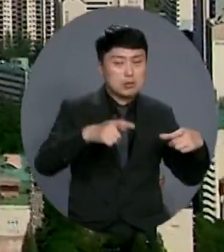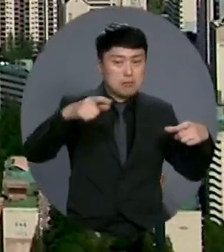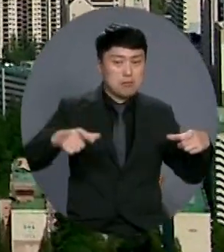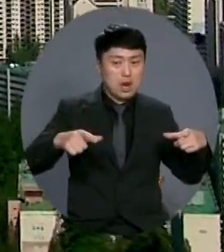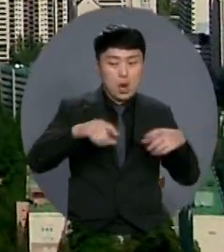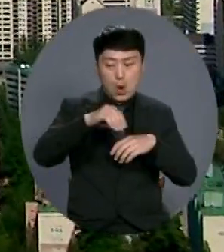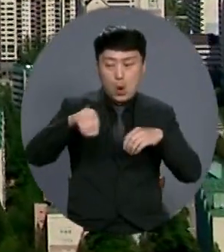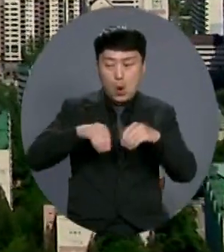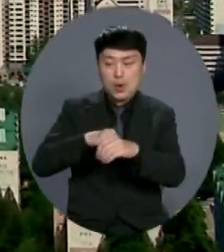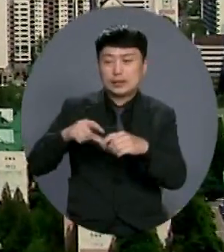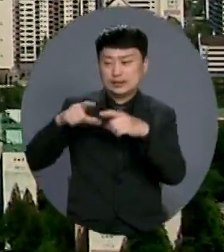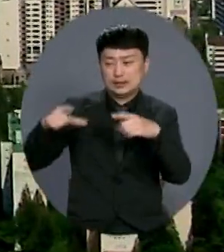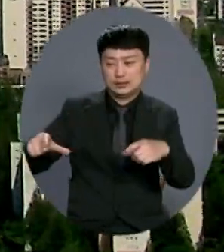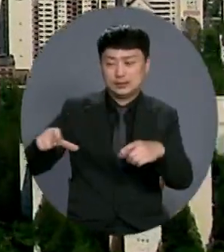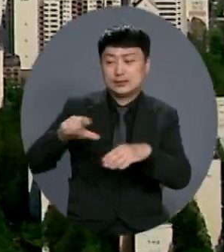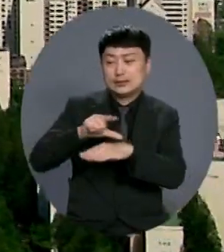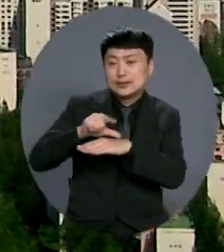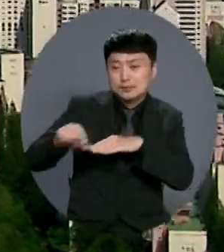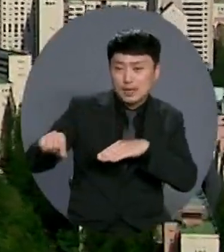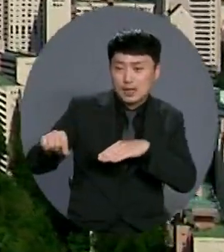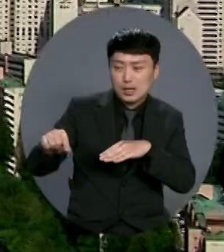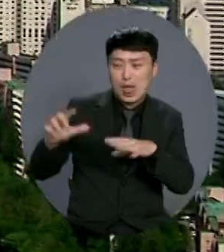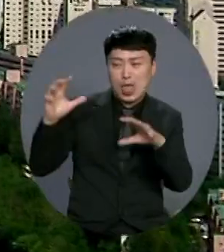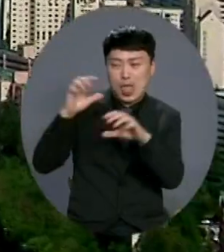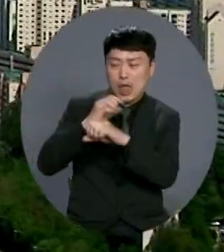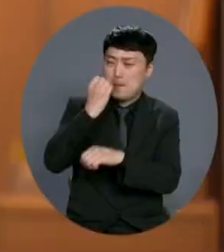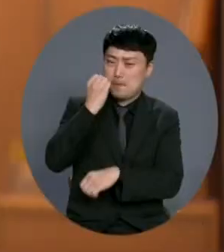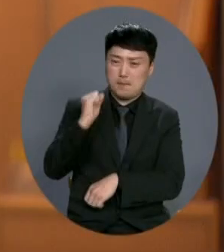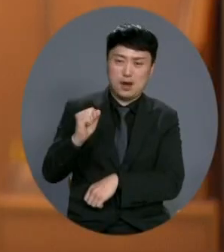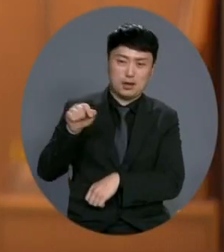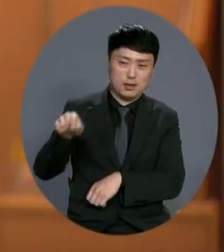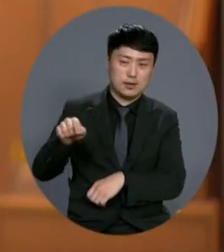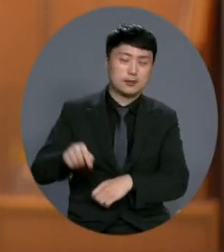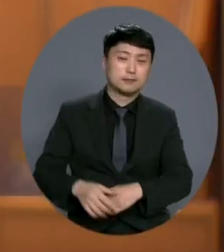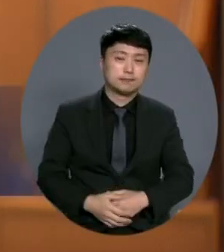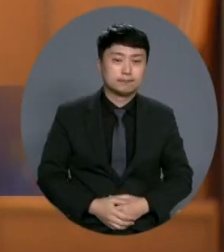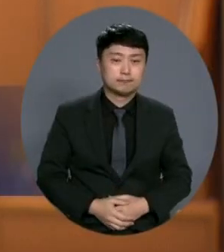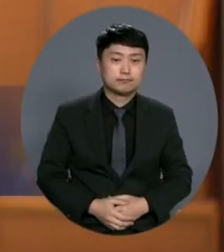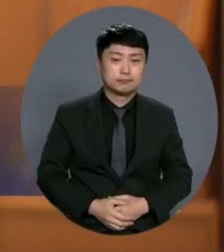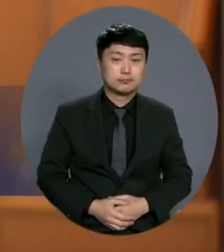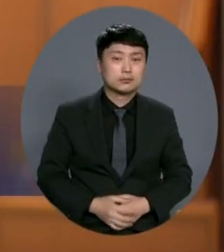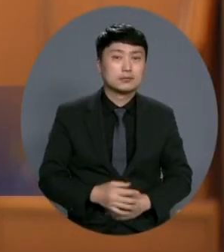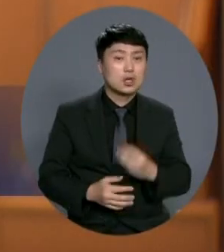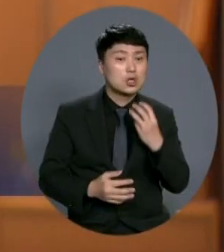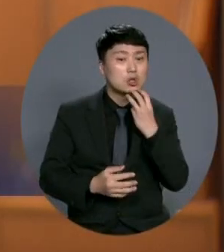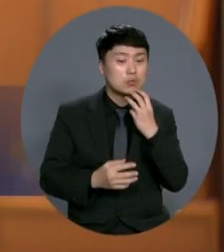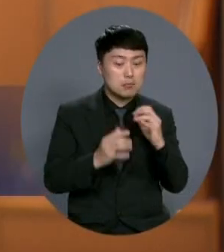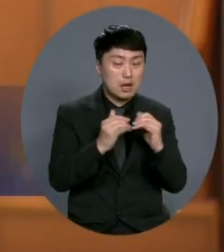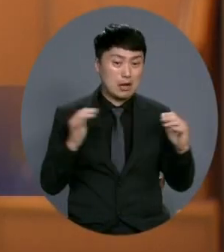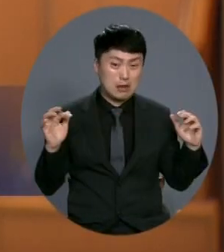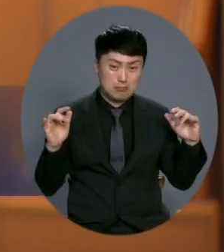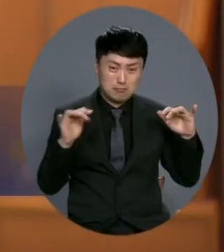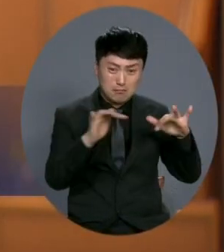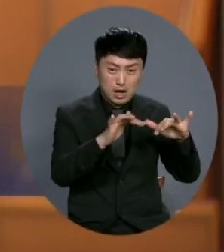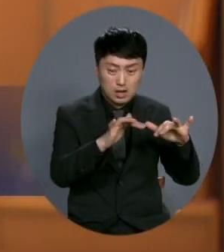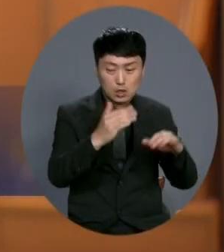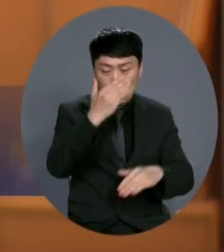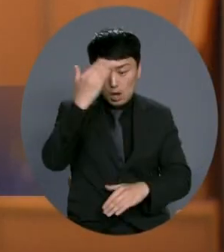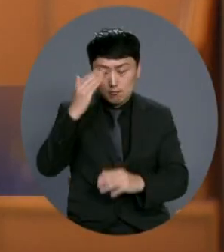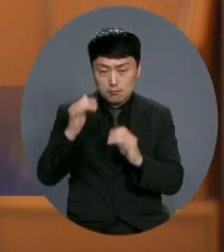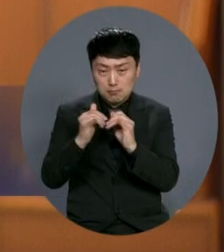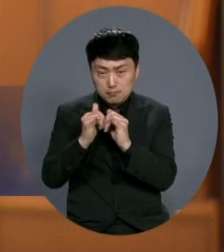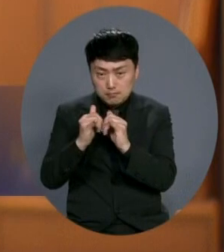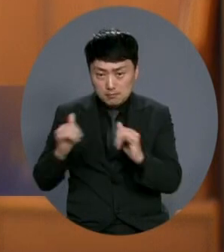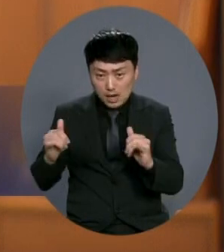소멸 앞당길게 뻔하다는 우려가 나오고 있습니다 인구 집중을 가속화시키고 또 청년 유출을